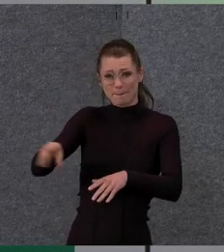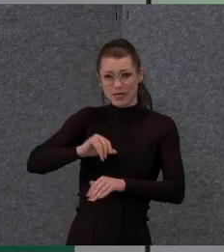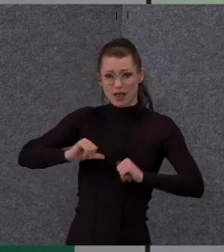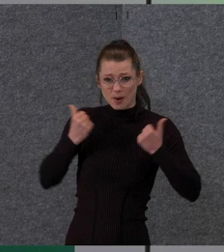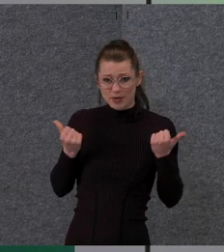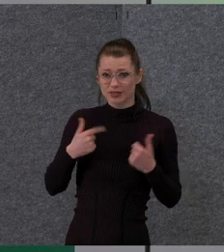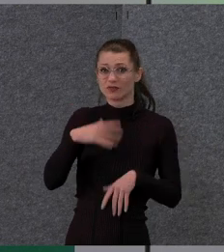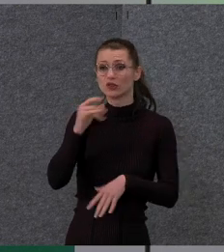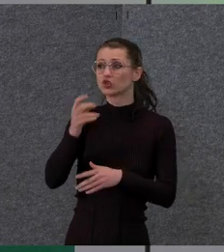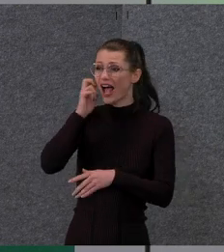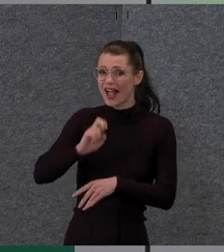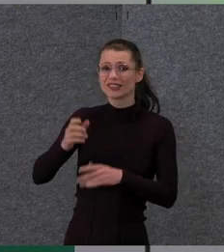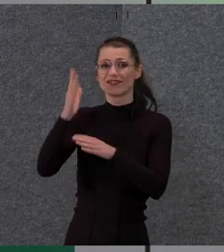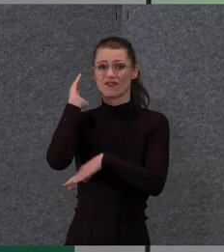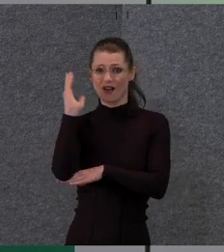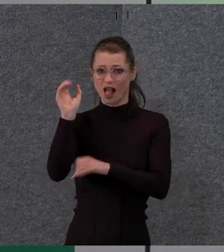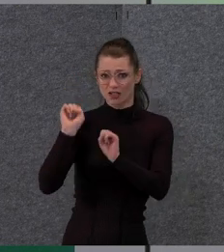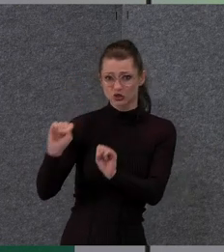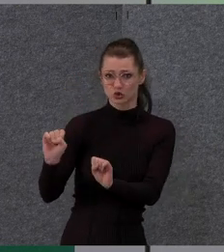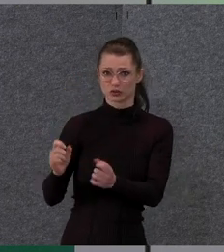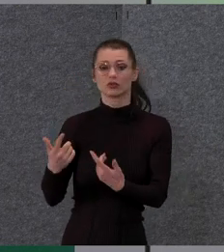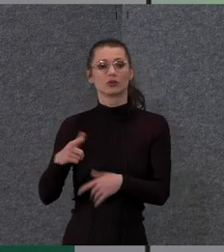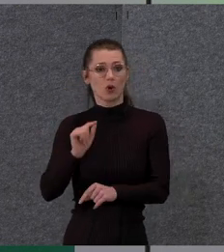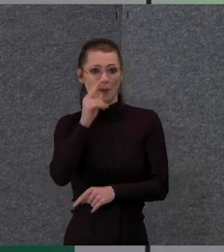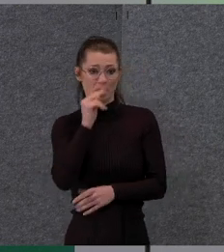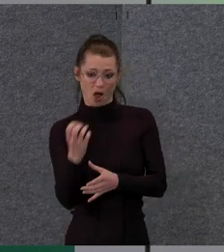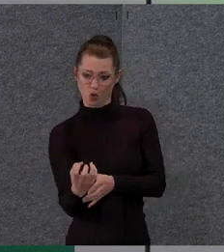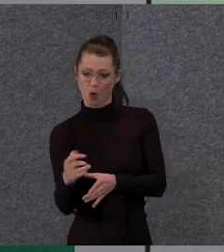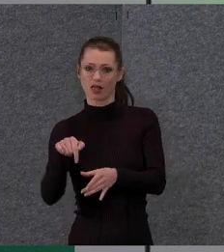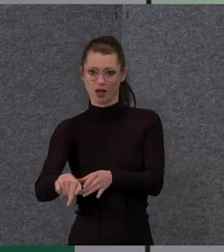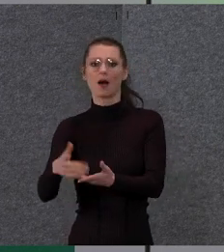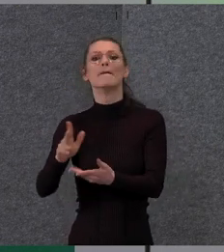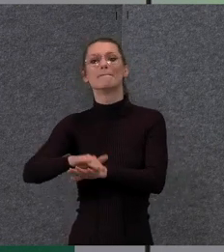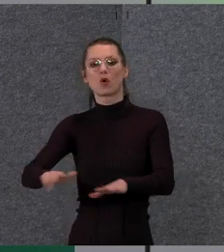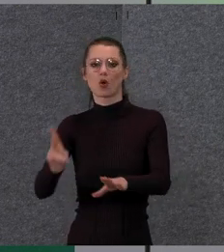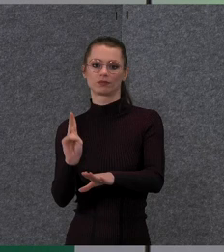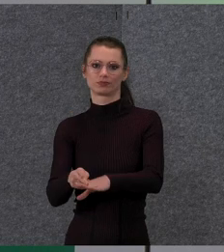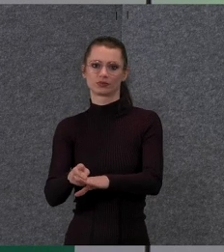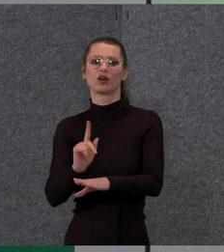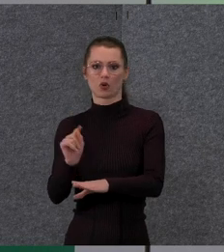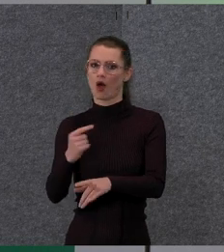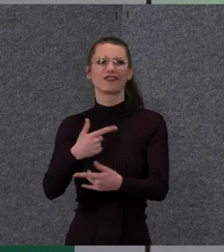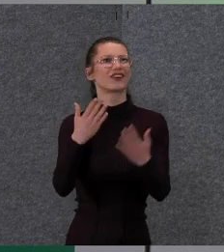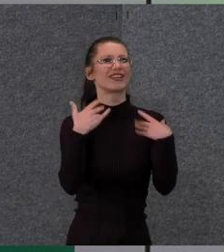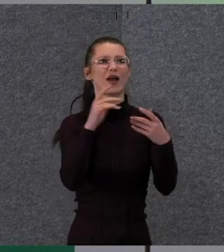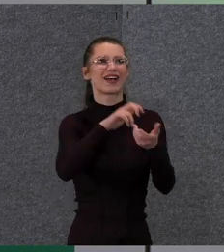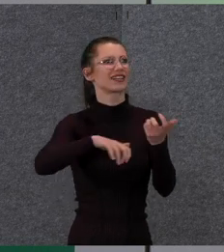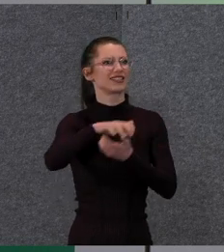ich einen alten Wald schützen wollte, damit die Braunkohle darunter im Boden bleibt und nicht weiter für die Klimakrise verfeuert